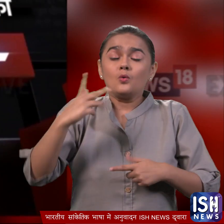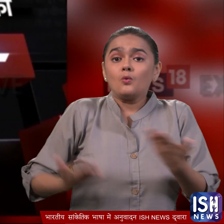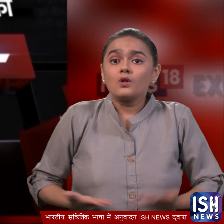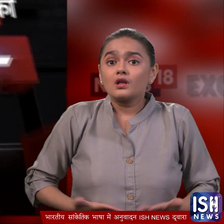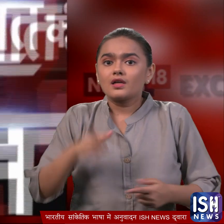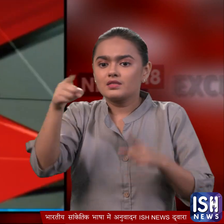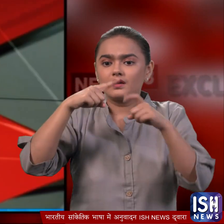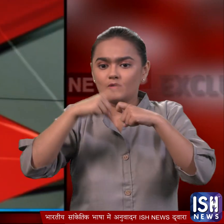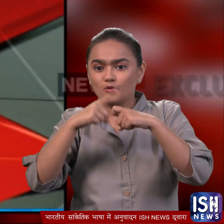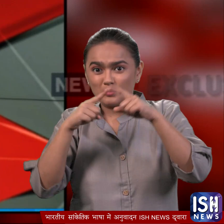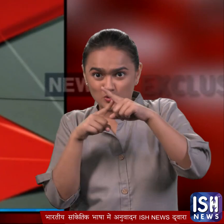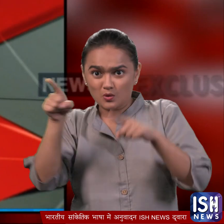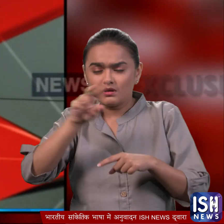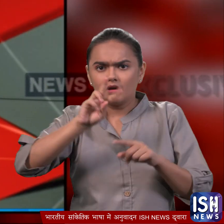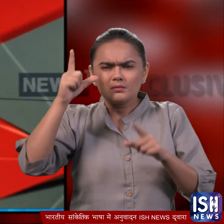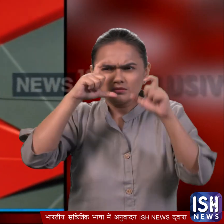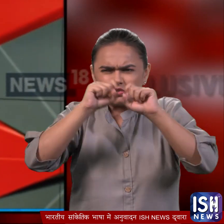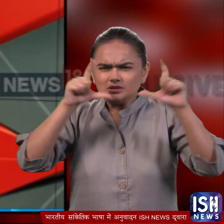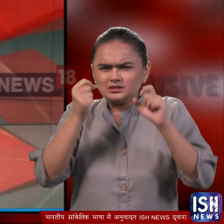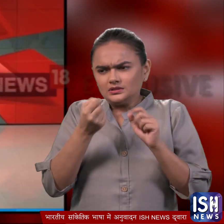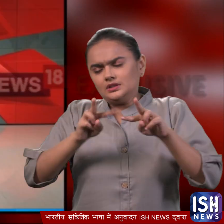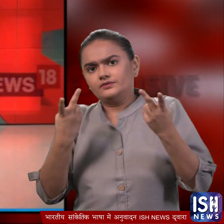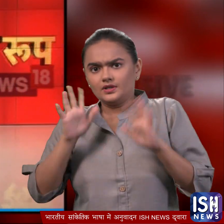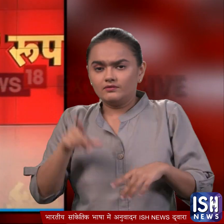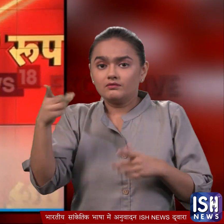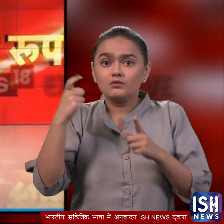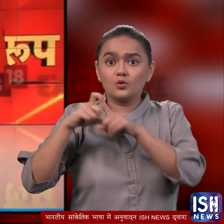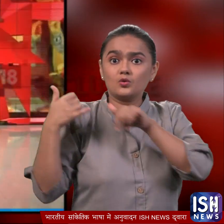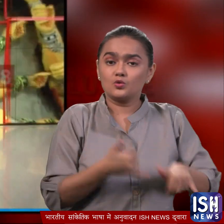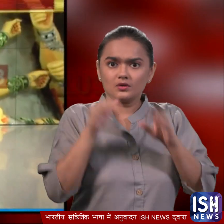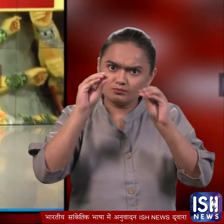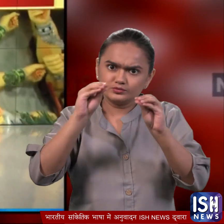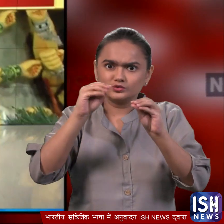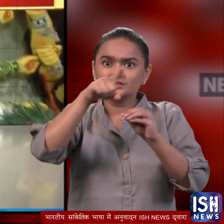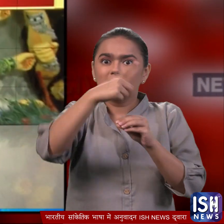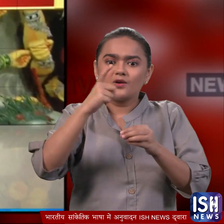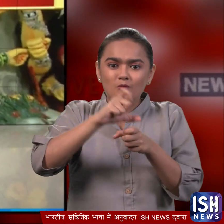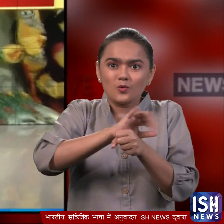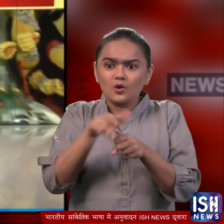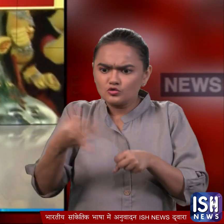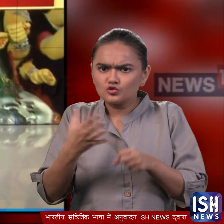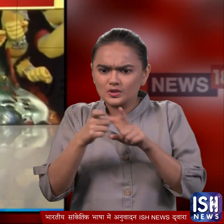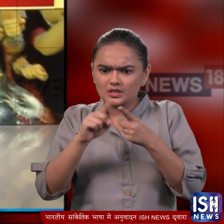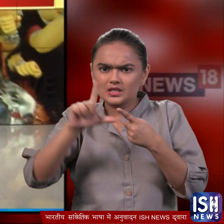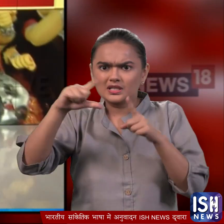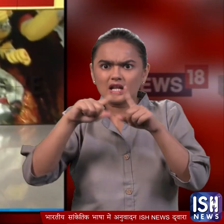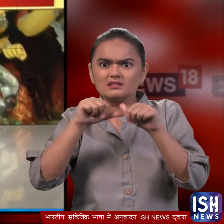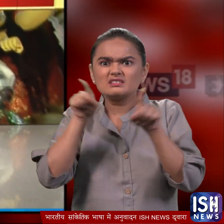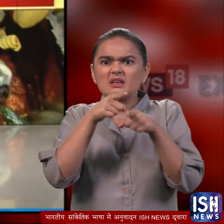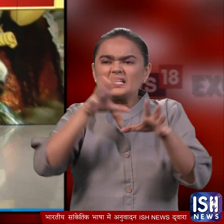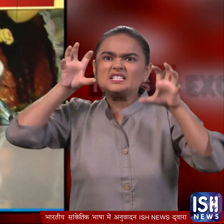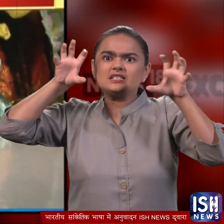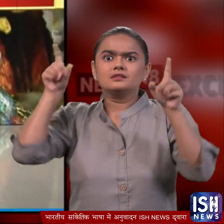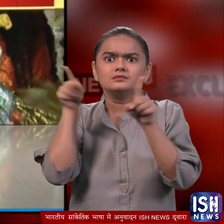है। कोलकाता के कुम्हार टोली से कुछ अनोखी तस्वीरें सामने आई। वहां एक दुर्गा पूजा पंडाल में कोरोना के डेल्टा वेरिएंट